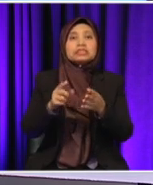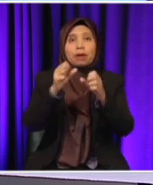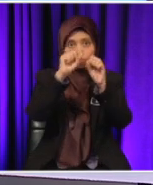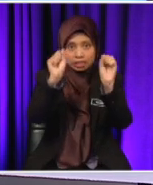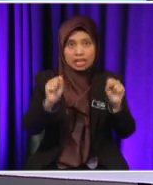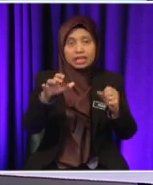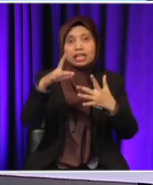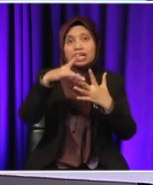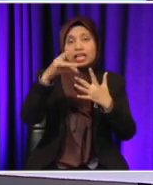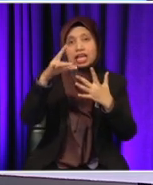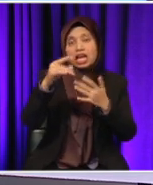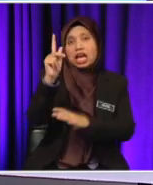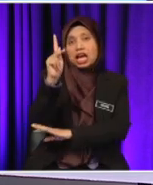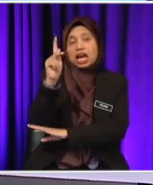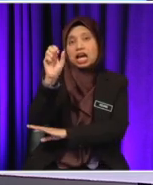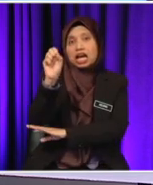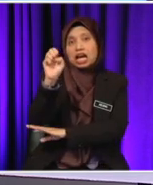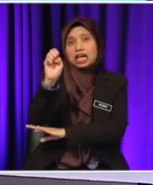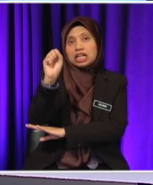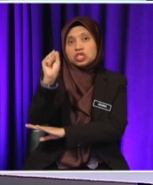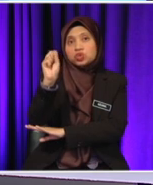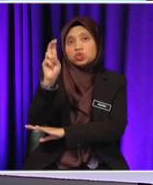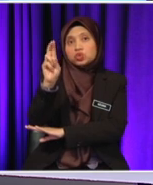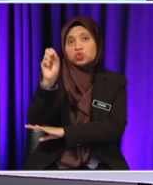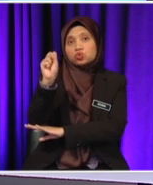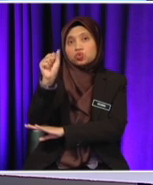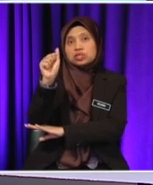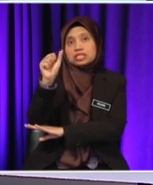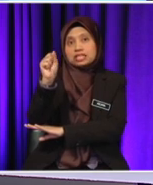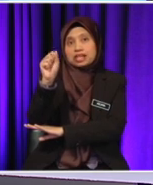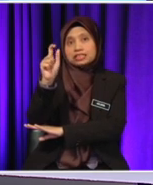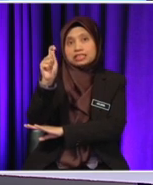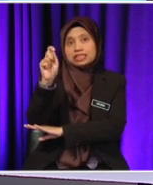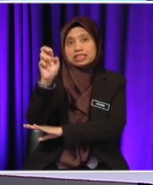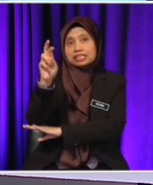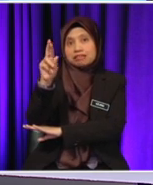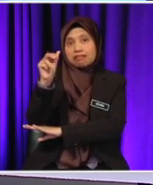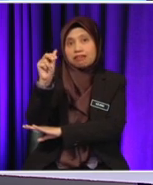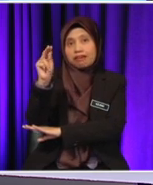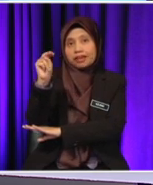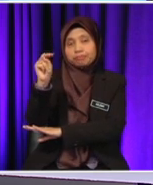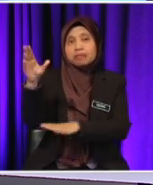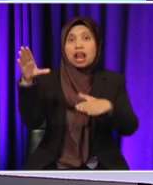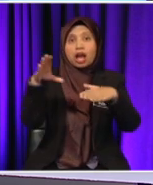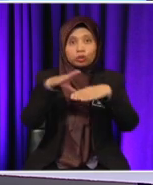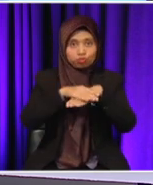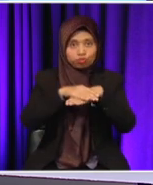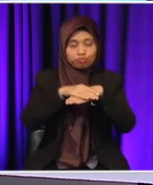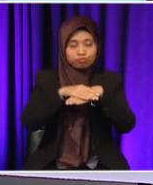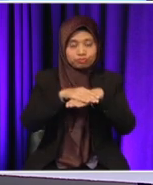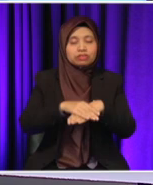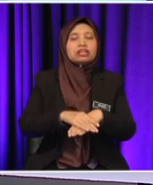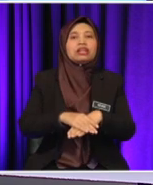dipilih adalah kesusastraan Melayu komunikatif tidak tahu apa agaknya tajuk pembelajaran kita untuk hari ini sahabat dulu